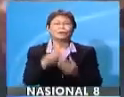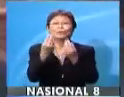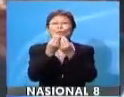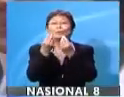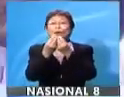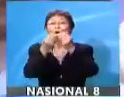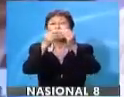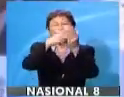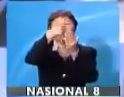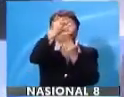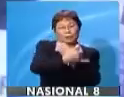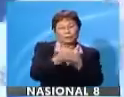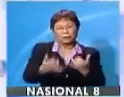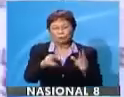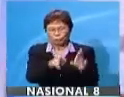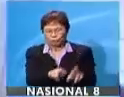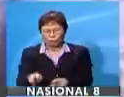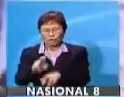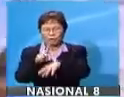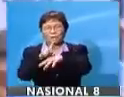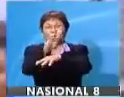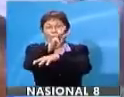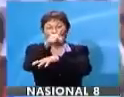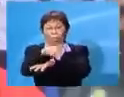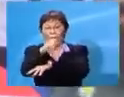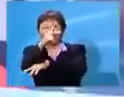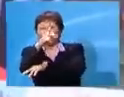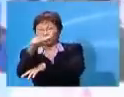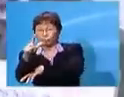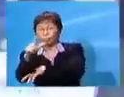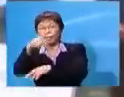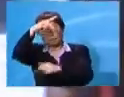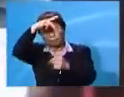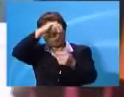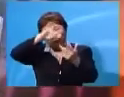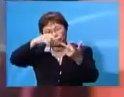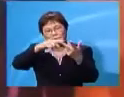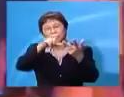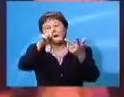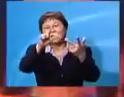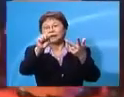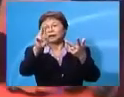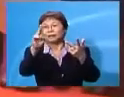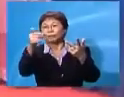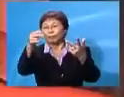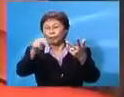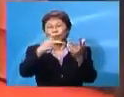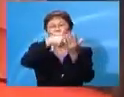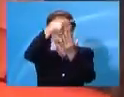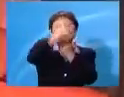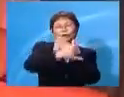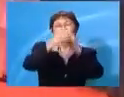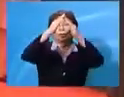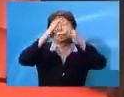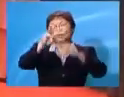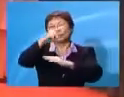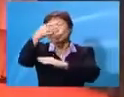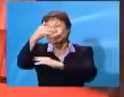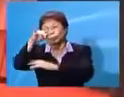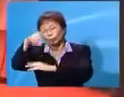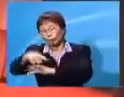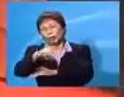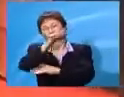unit bagi projek yang sedang dirancang di wilayah Persekutuan Kuala Lumpur, Putrajaya dan Labuan di bawah projek Rumah WIP adalah sebanyak